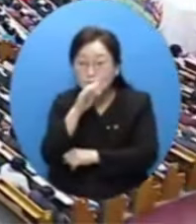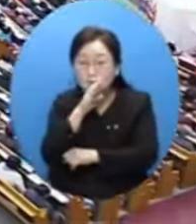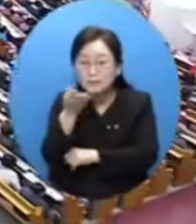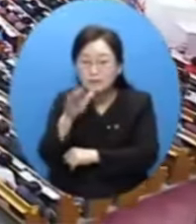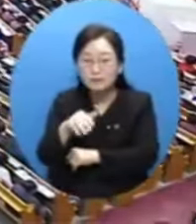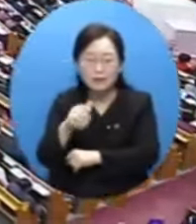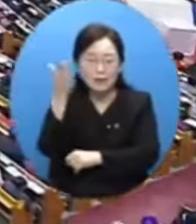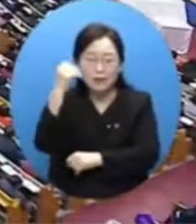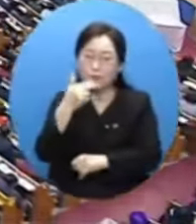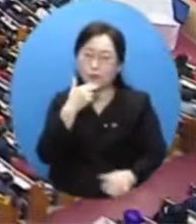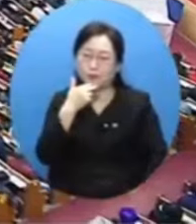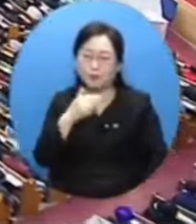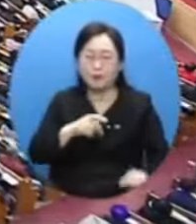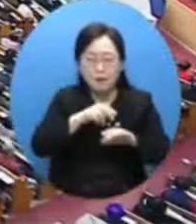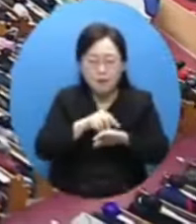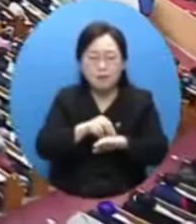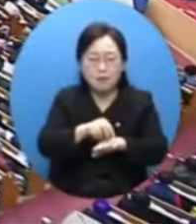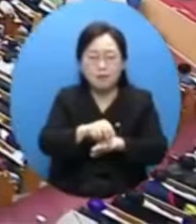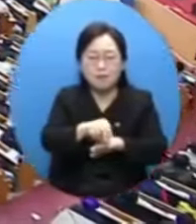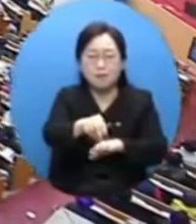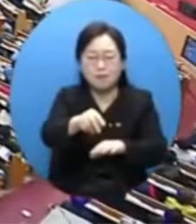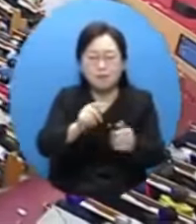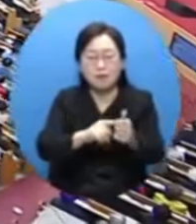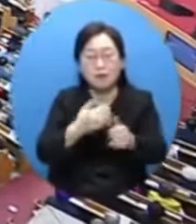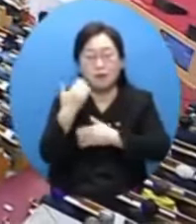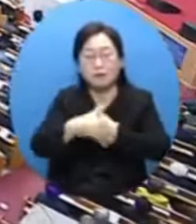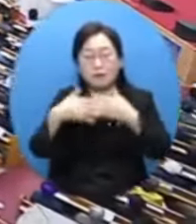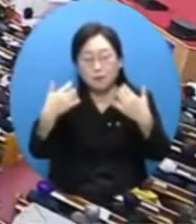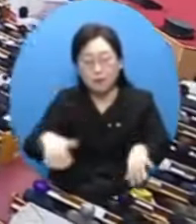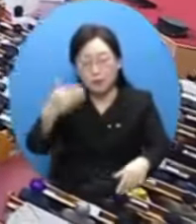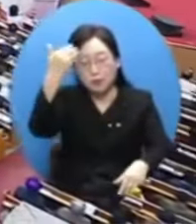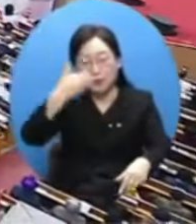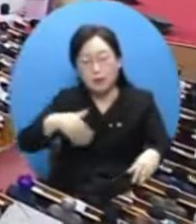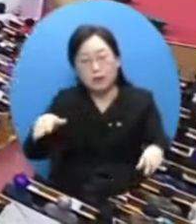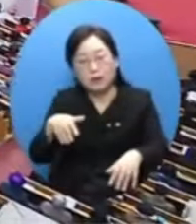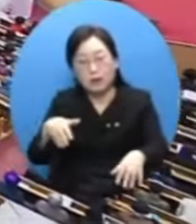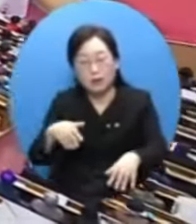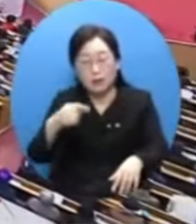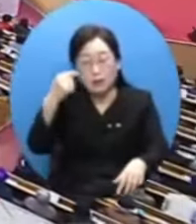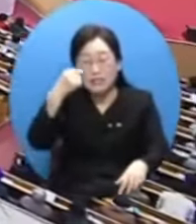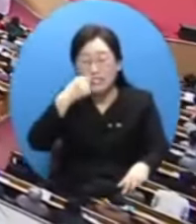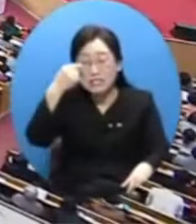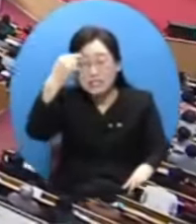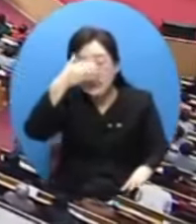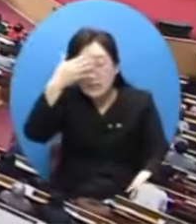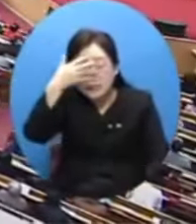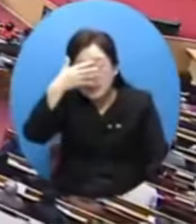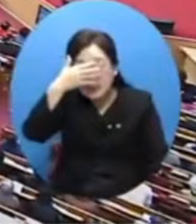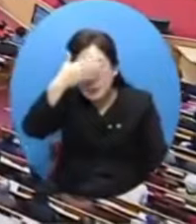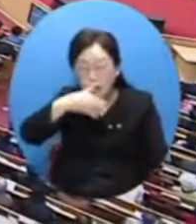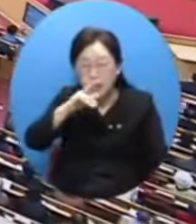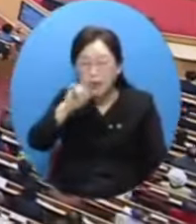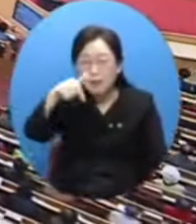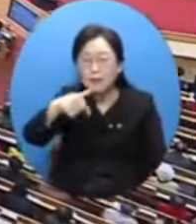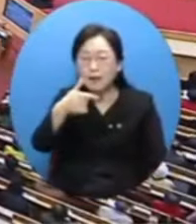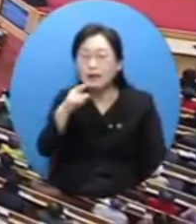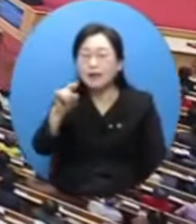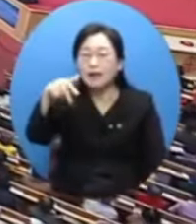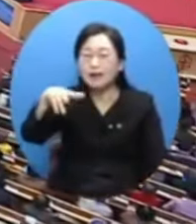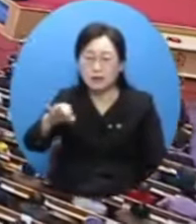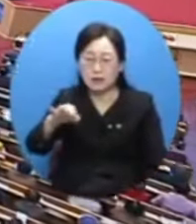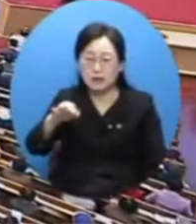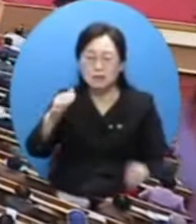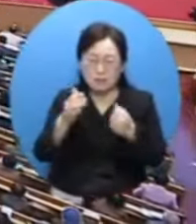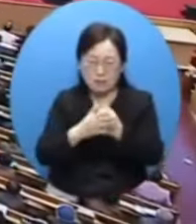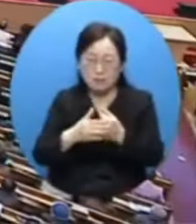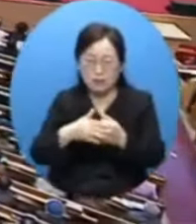다니셨는데 자신 몸이 쇠약해지고 또 중풍이 왔습니다. 백내장으로도 앞이 잘 보이지 않았습니다. 그래서 다리를 쩌뚝거리면서